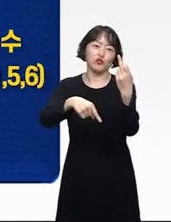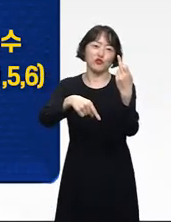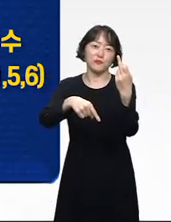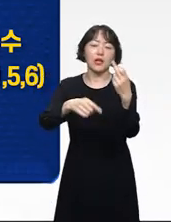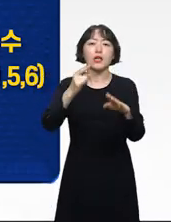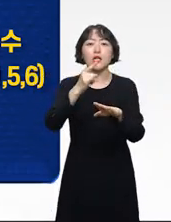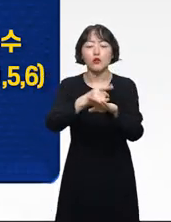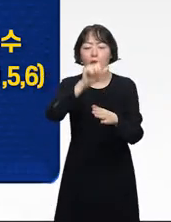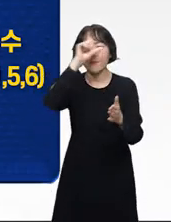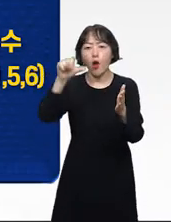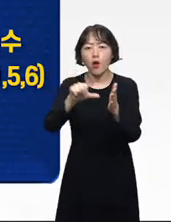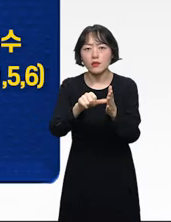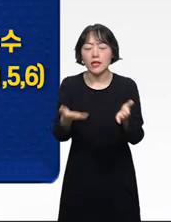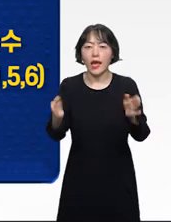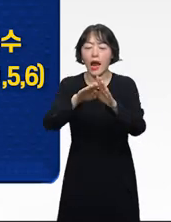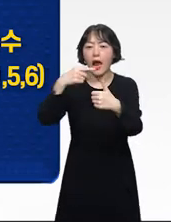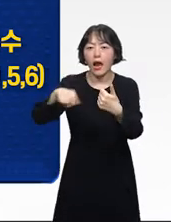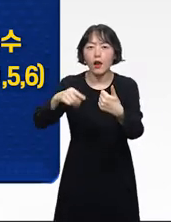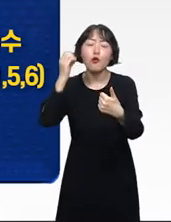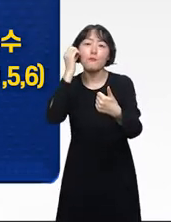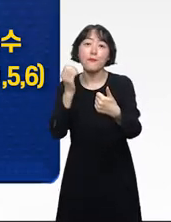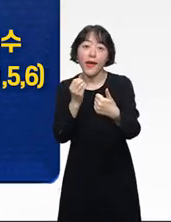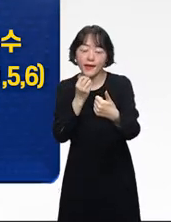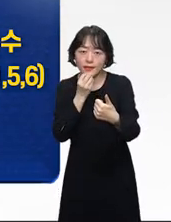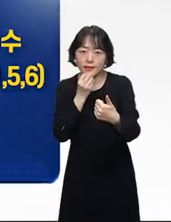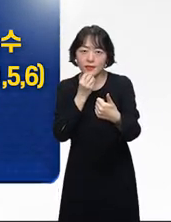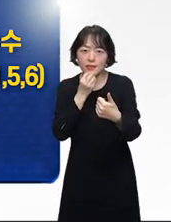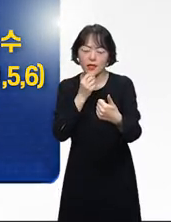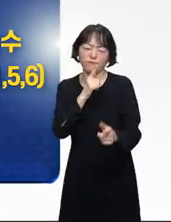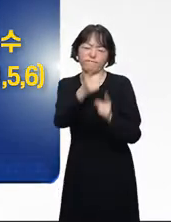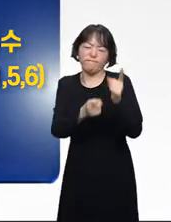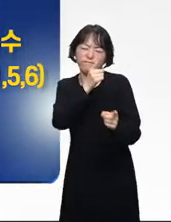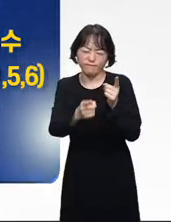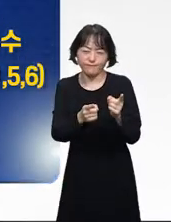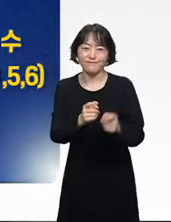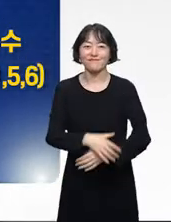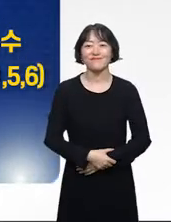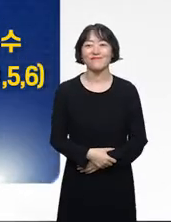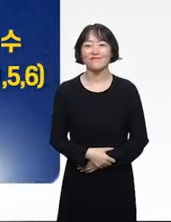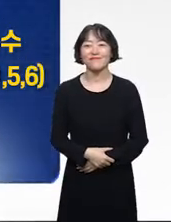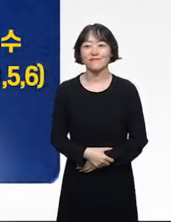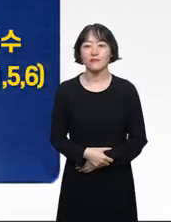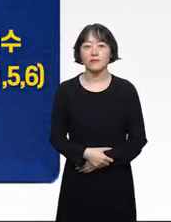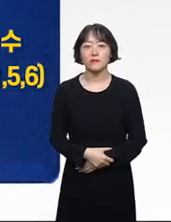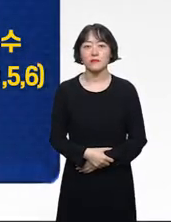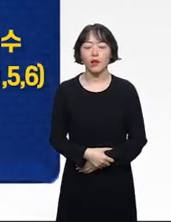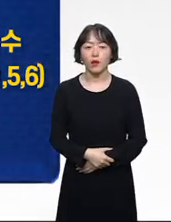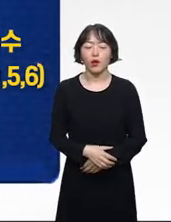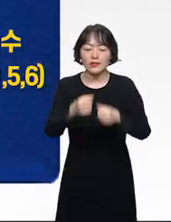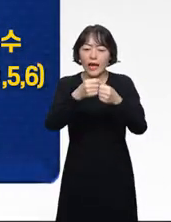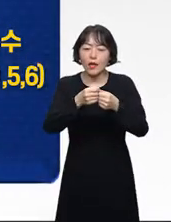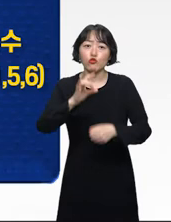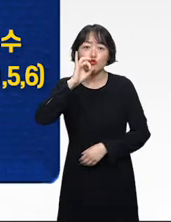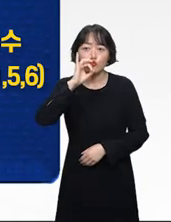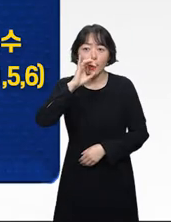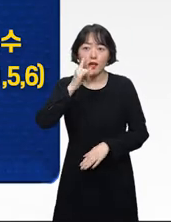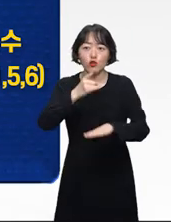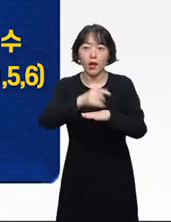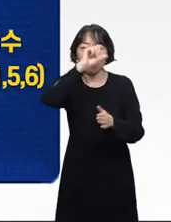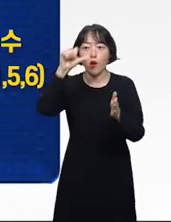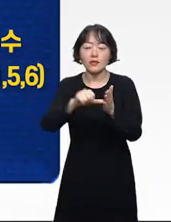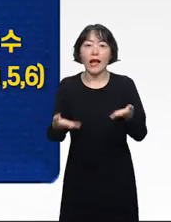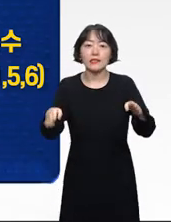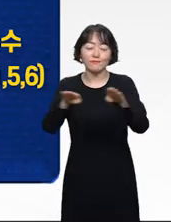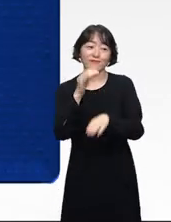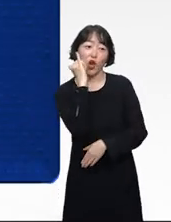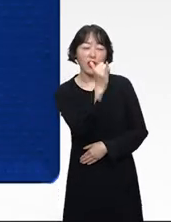평생학습관 홈페이지에서 선착순 접수받습니다. 이 밖에 자세한 문의사항은 의왕시 평생학습관으로 연락주시기